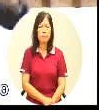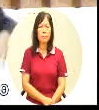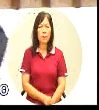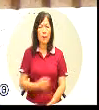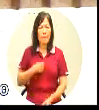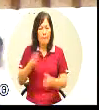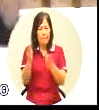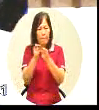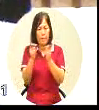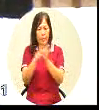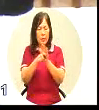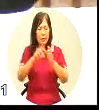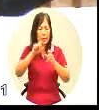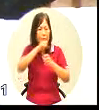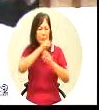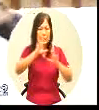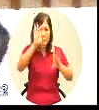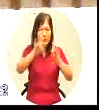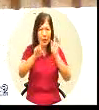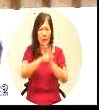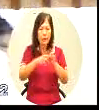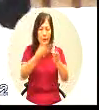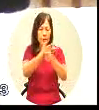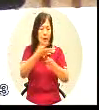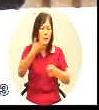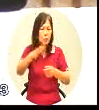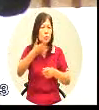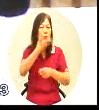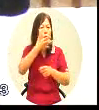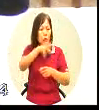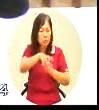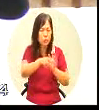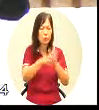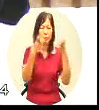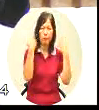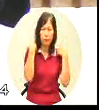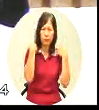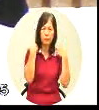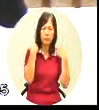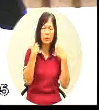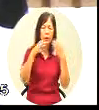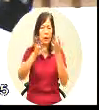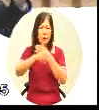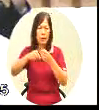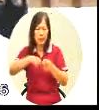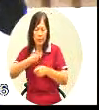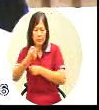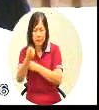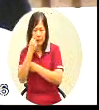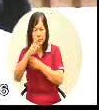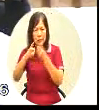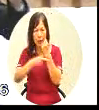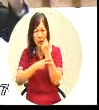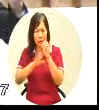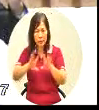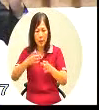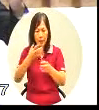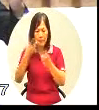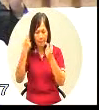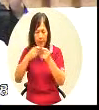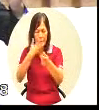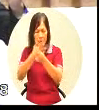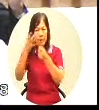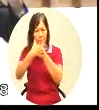靠近台里那边有水利局来做的，那自强里那边之前有环保局，现在听说又改成水利